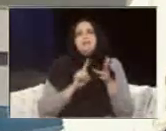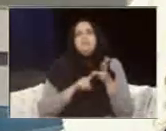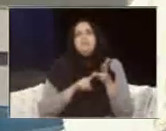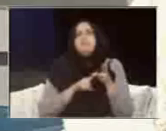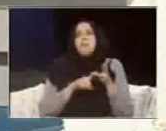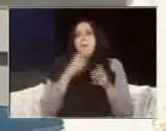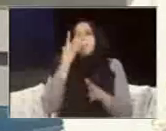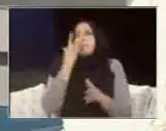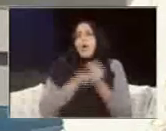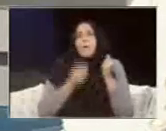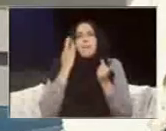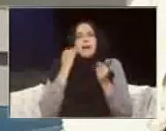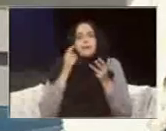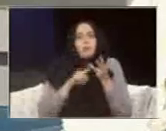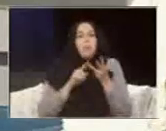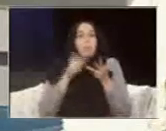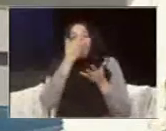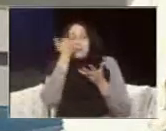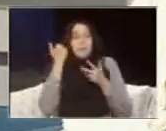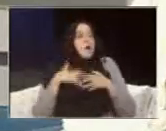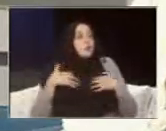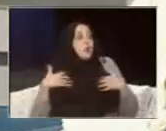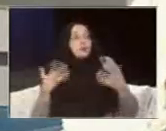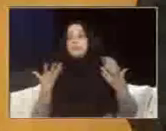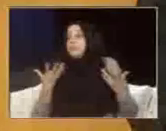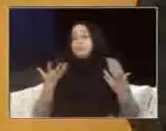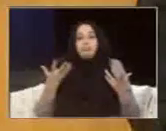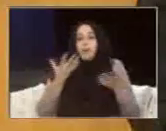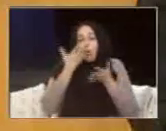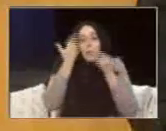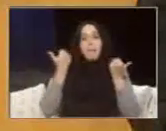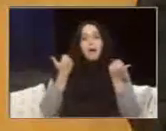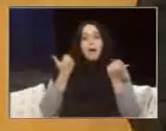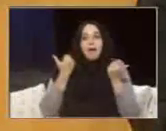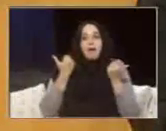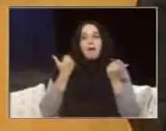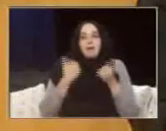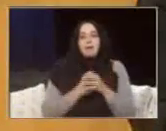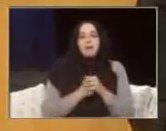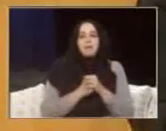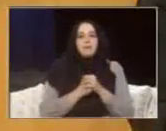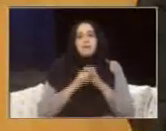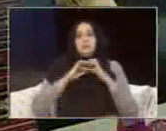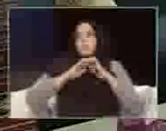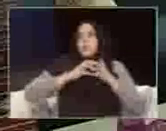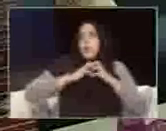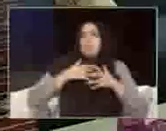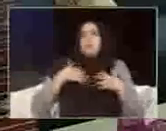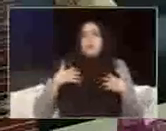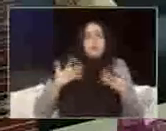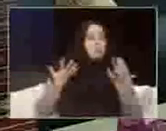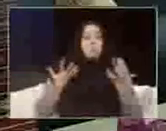يعني لم يحظى بالقسط المطلوب عقلا وعلما،